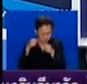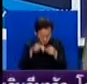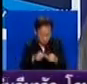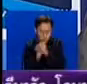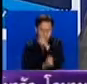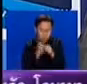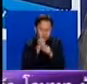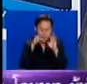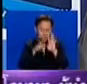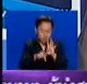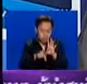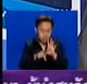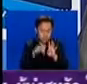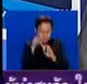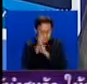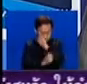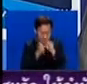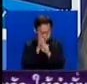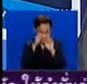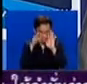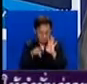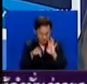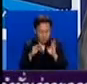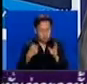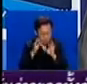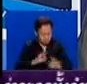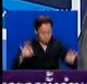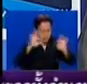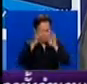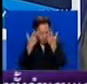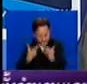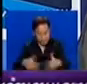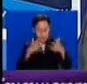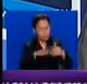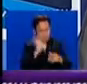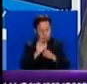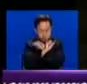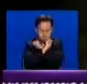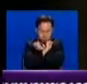กว่า 4,000 ปีซึ่งถือว่าเป็นยุคก่อนประวัติศาสตร์นี้จะต้องสูญหายไปค่ะ